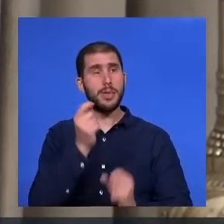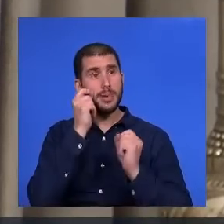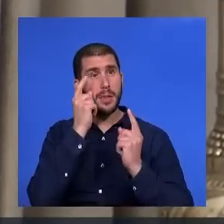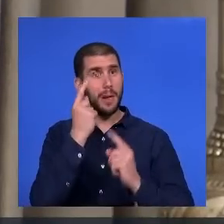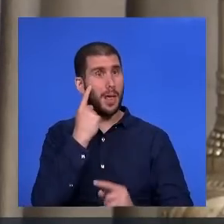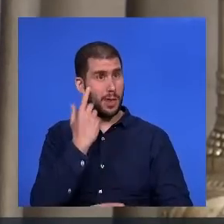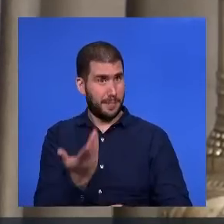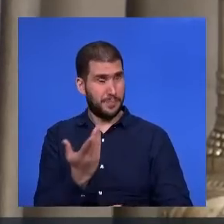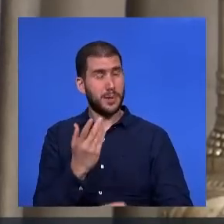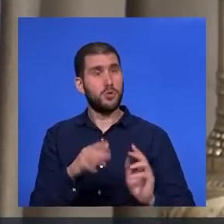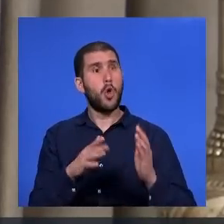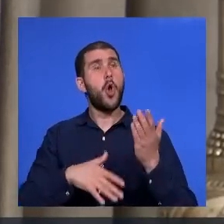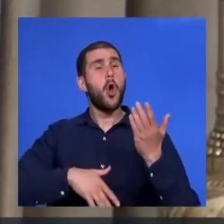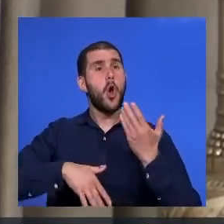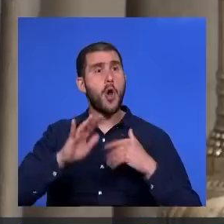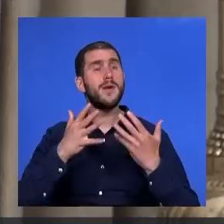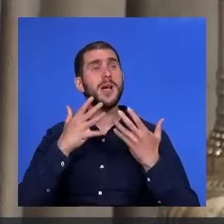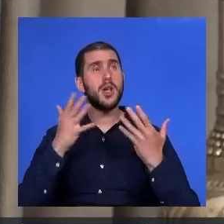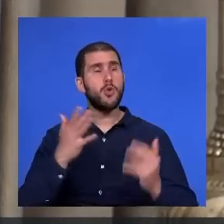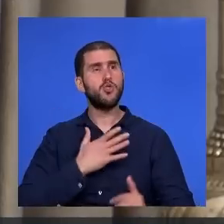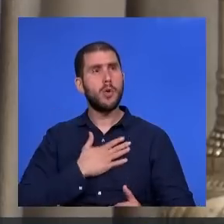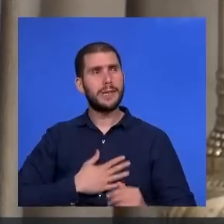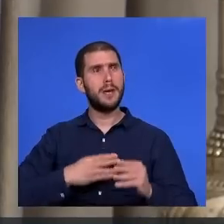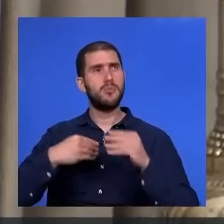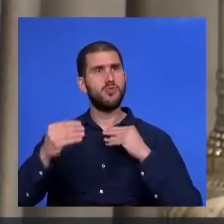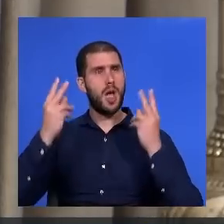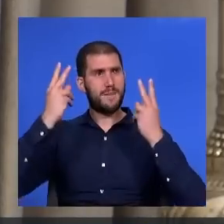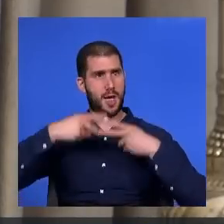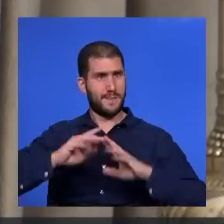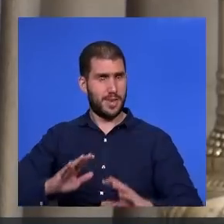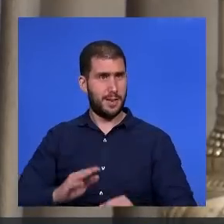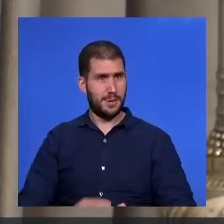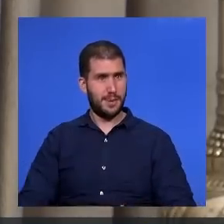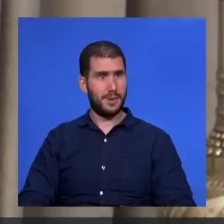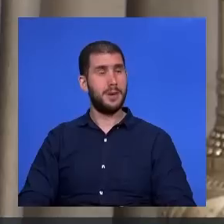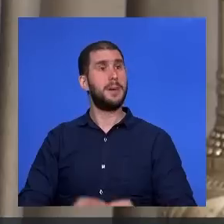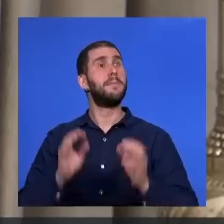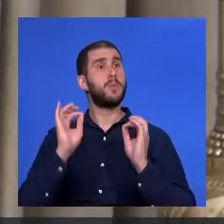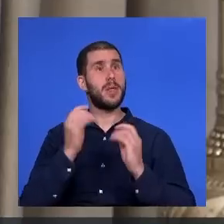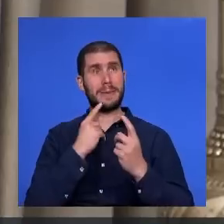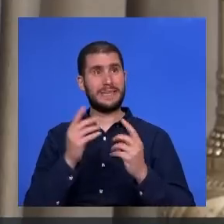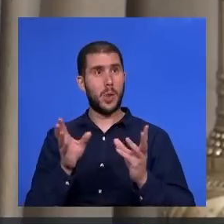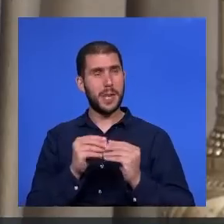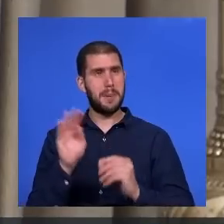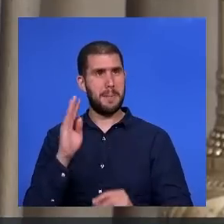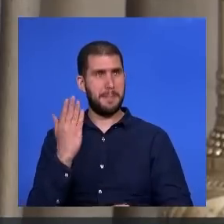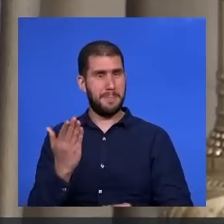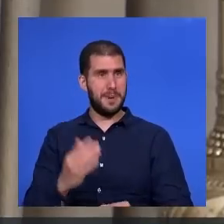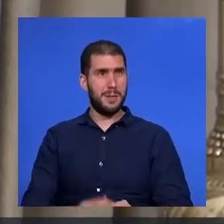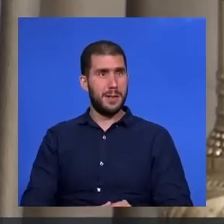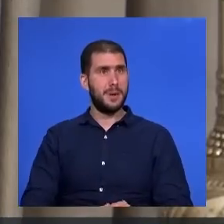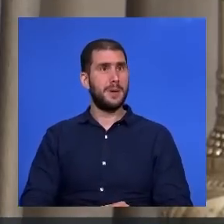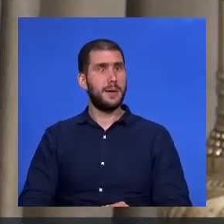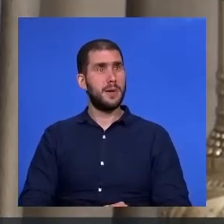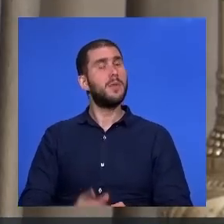לדעת שיש רוב עצום שרוצה פשרה והבנה. כן. בוודאי, בשיחות שלי עם בנימין נתניהו,